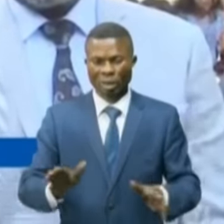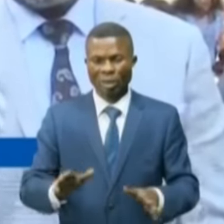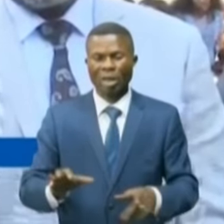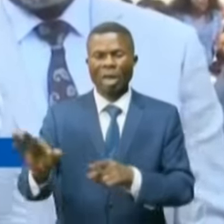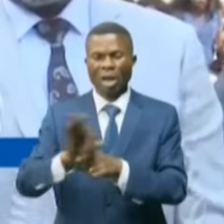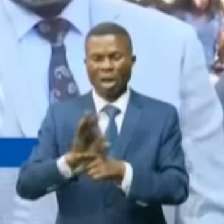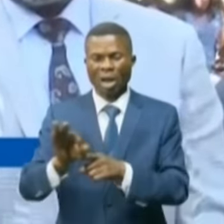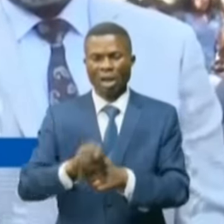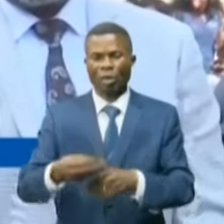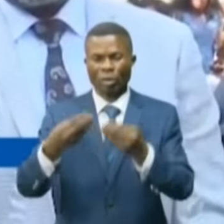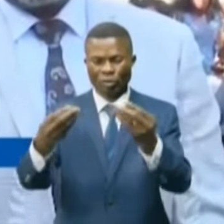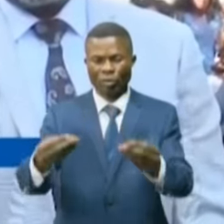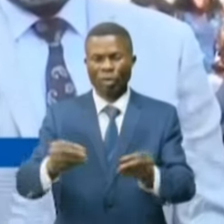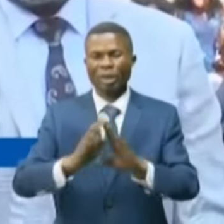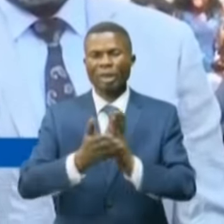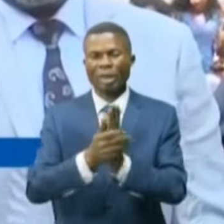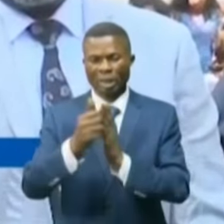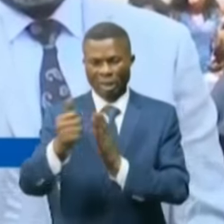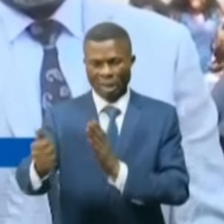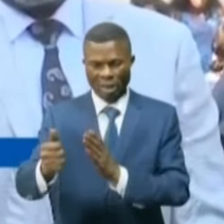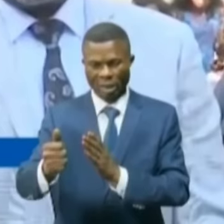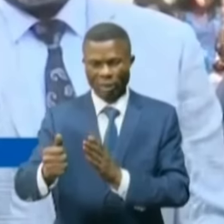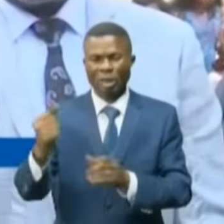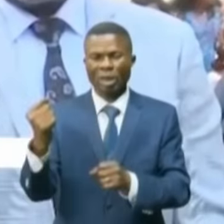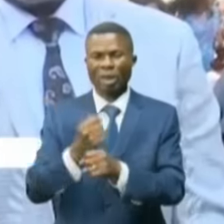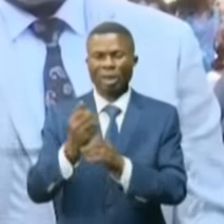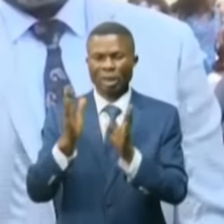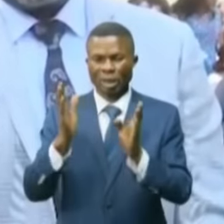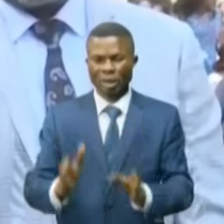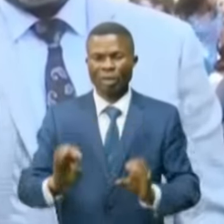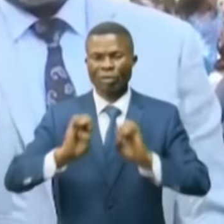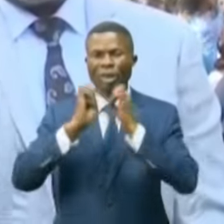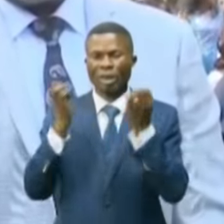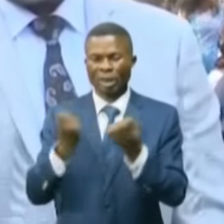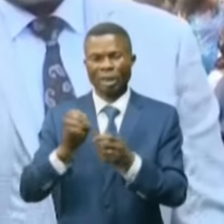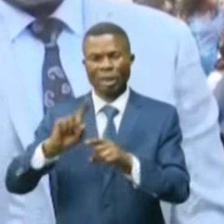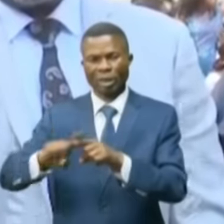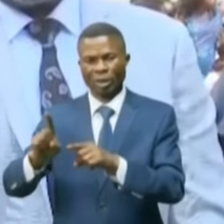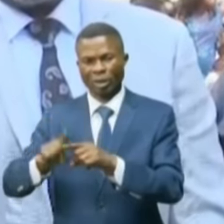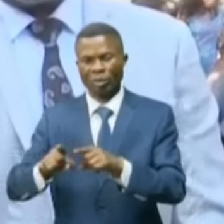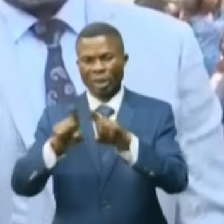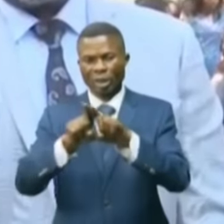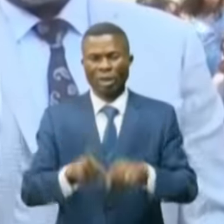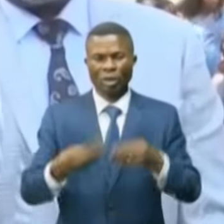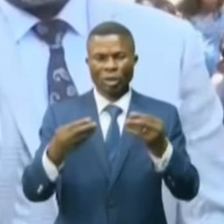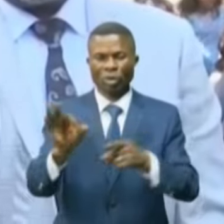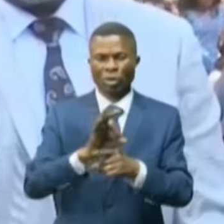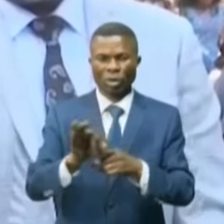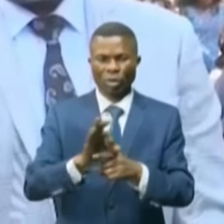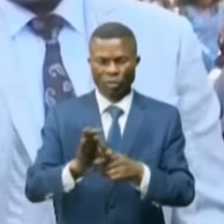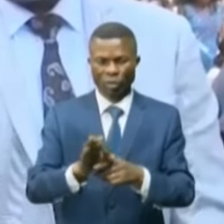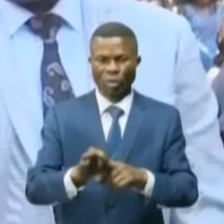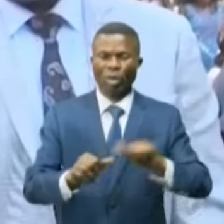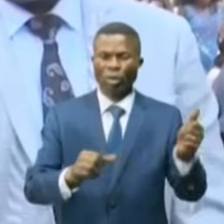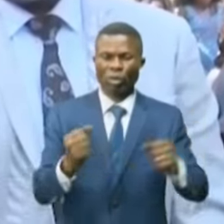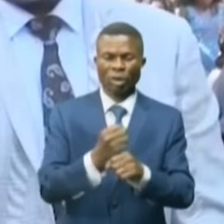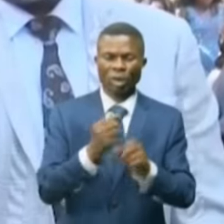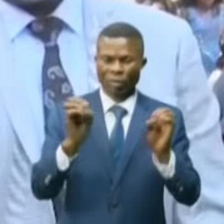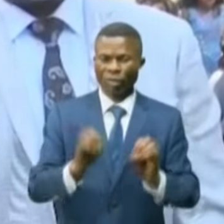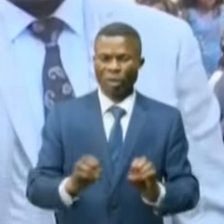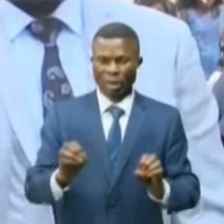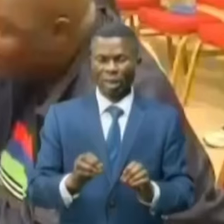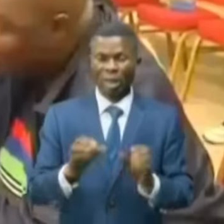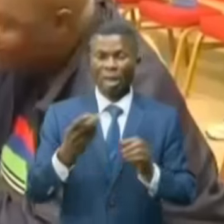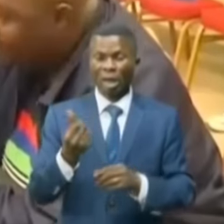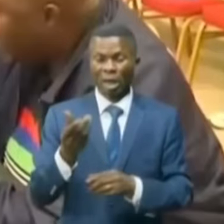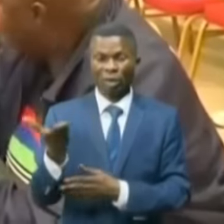former les employés des entreprises et à former les sans-emploi. Mais ces moyens-là,